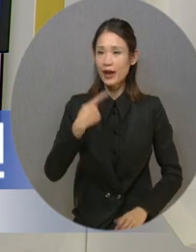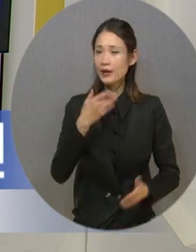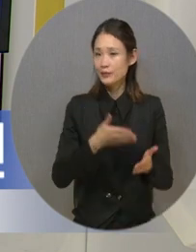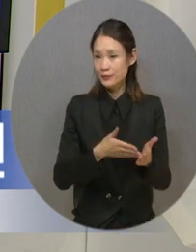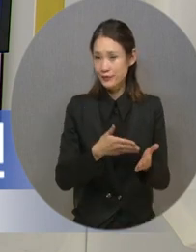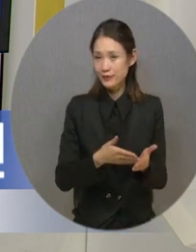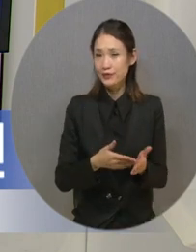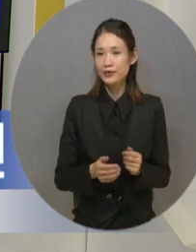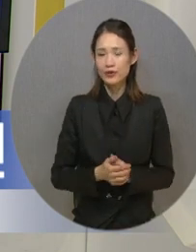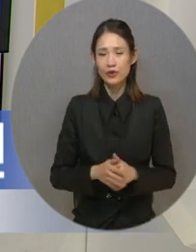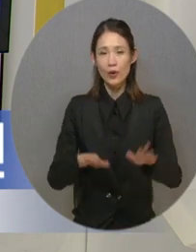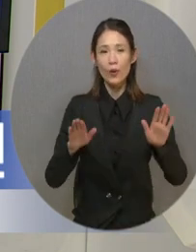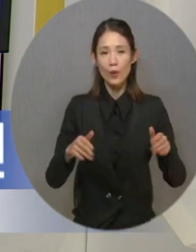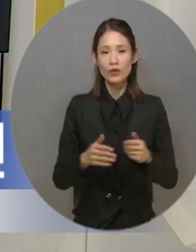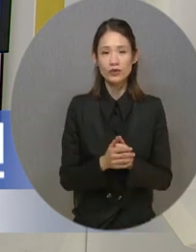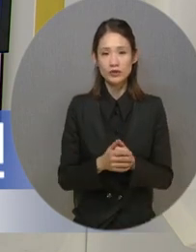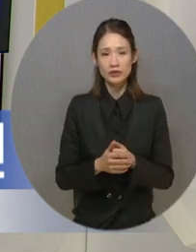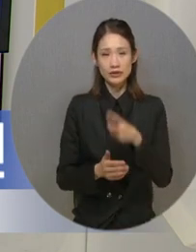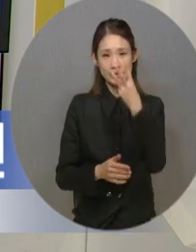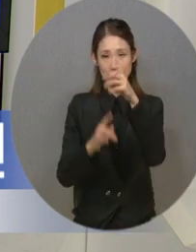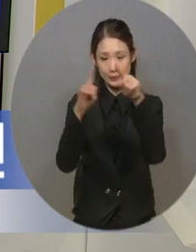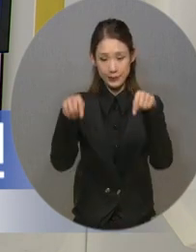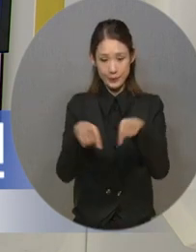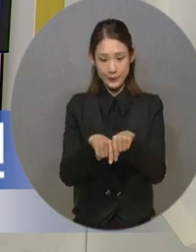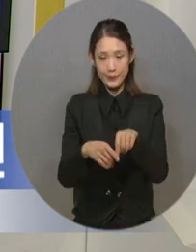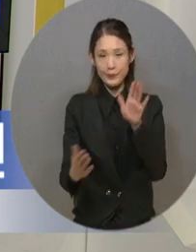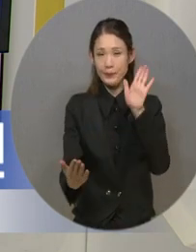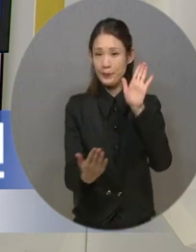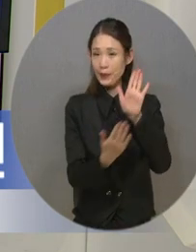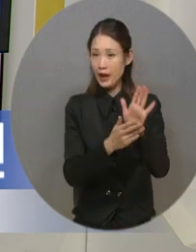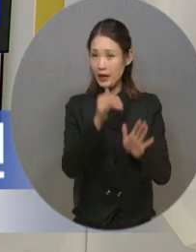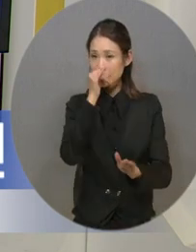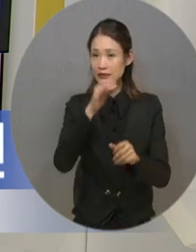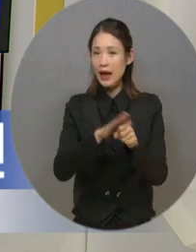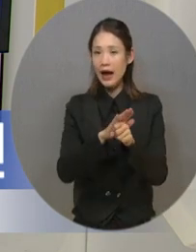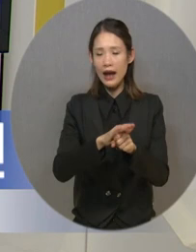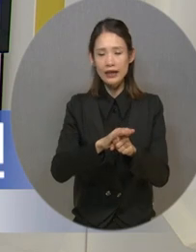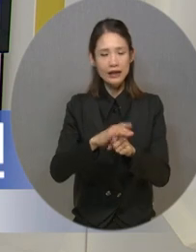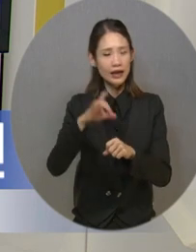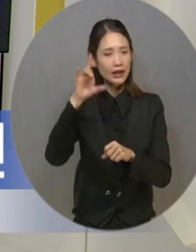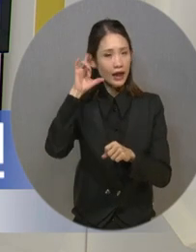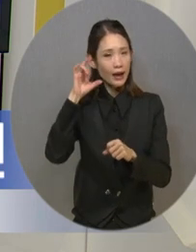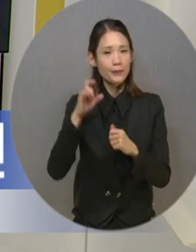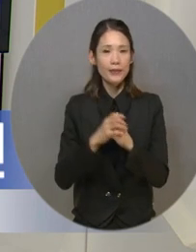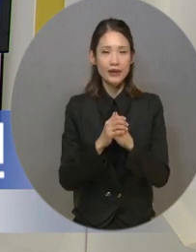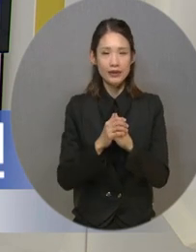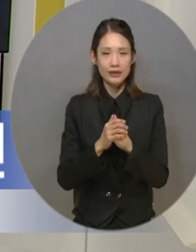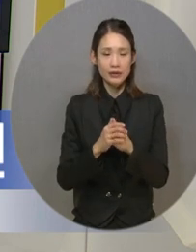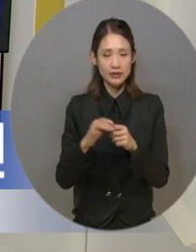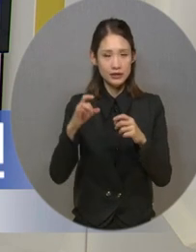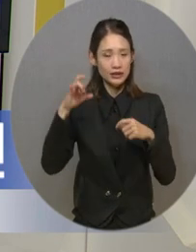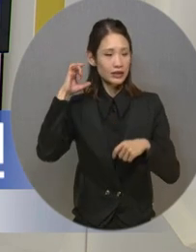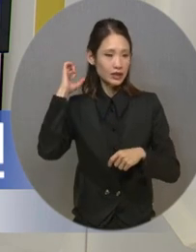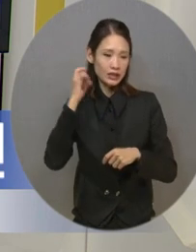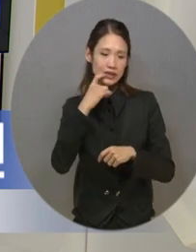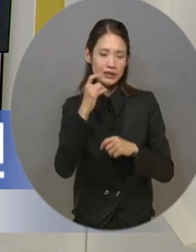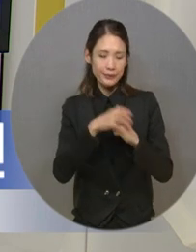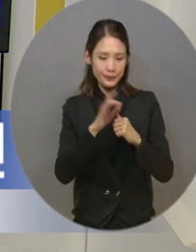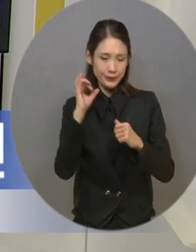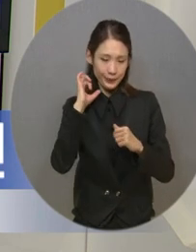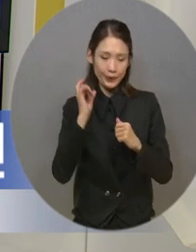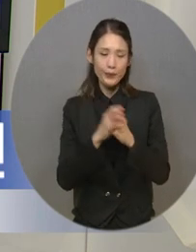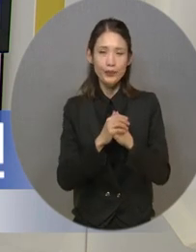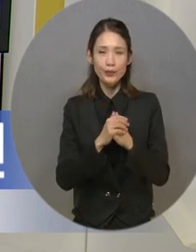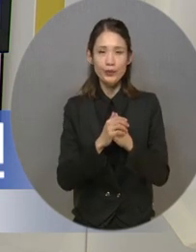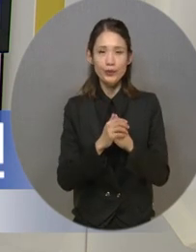다음 뉴스입니다 오늘 3면에서는 사랑의 달팽이가 청각장애인의 인공와우 정부지원 확대를 촉구하는이